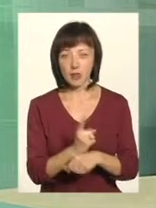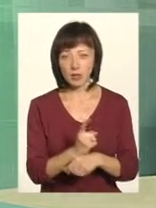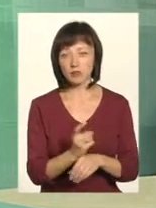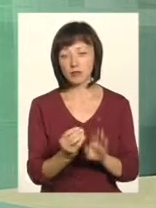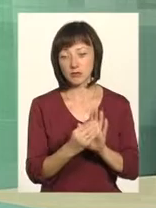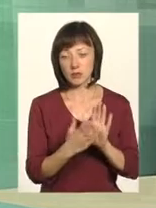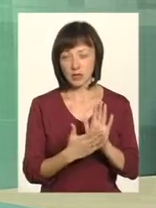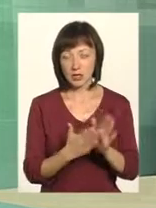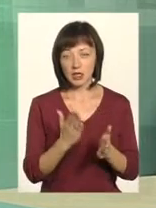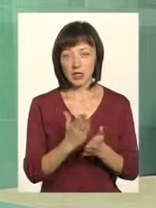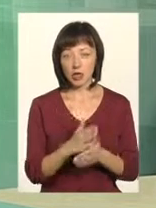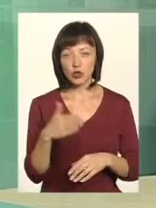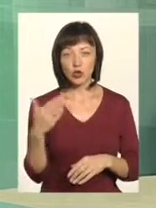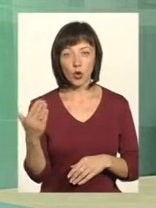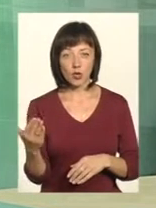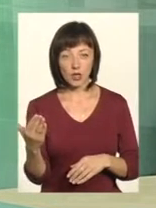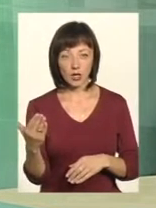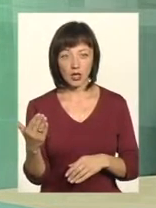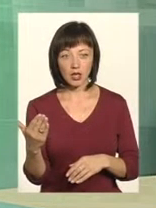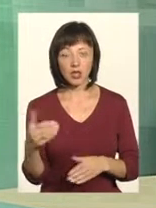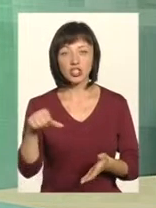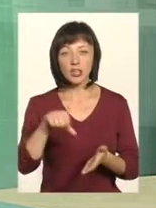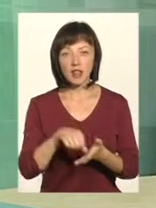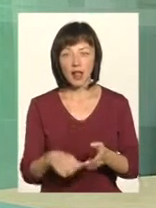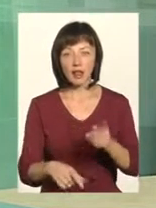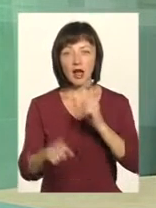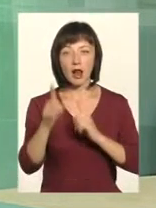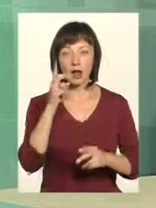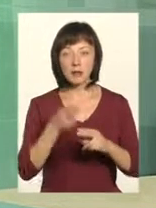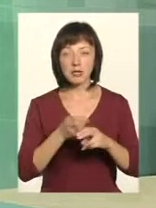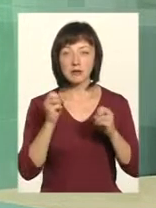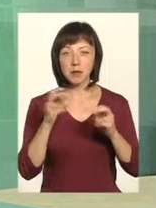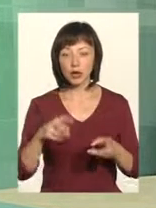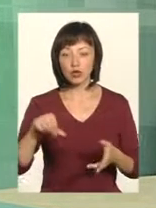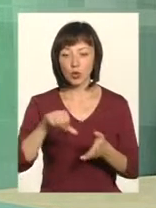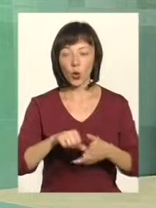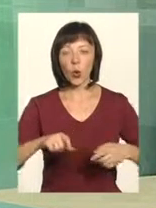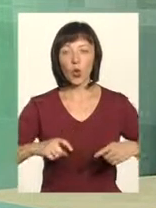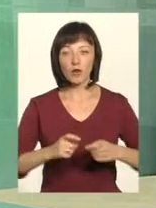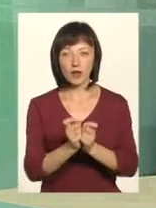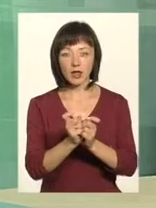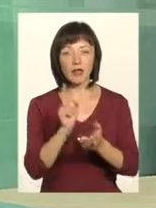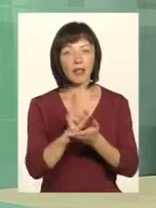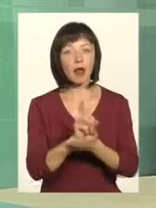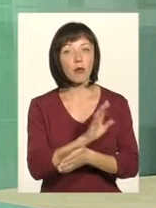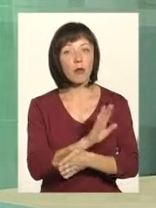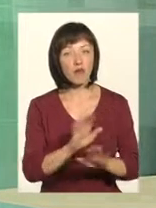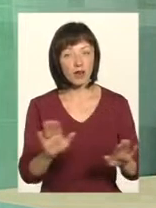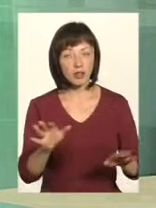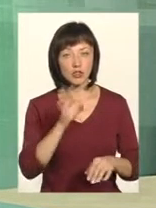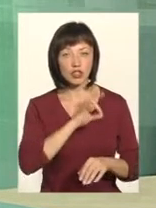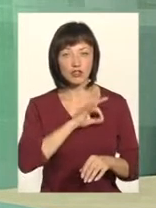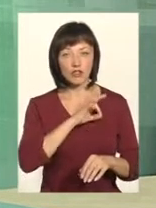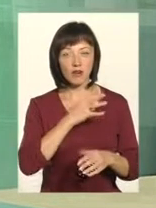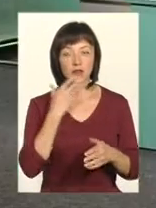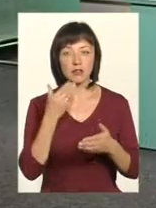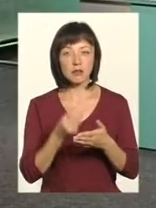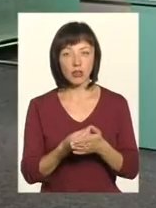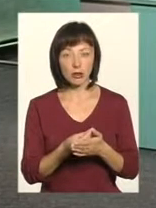сторона, яка є, точніше, член Ради безпеки, який є стороною конфлікту, не повинен зловживати